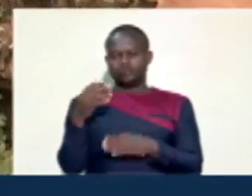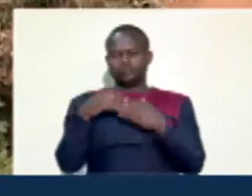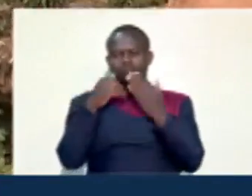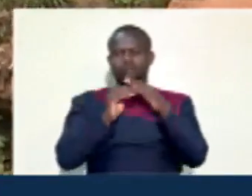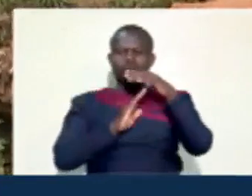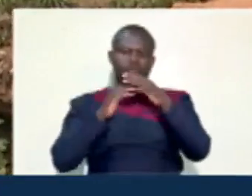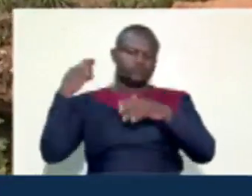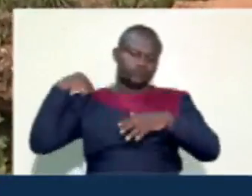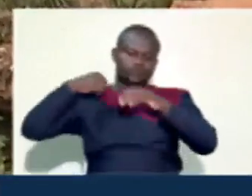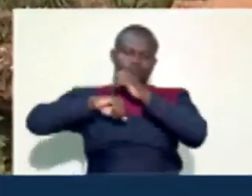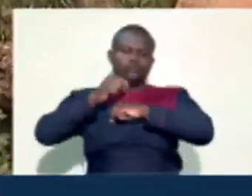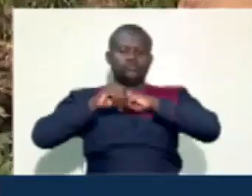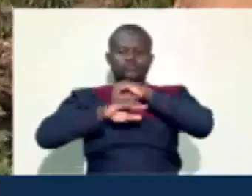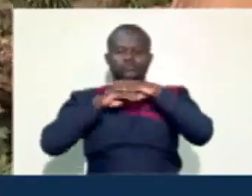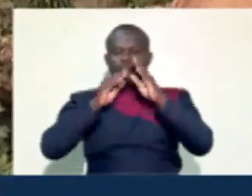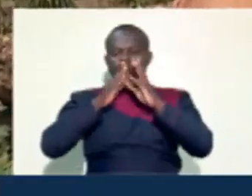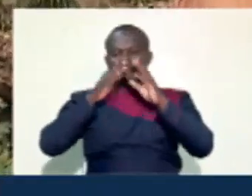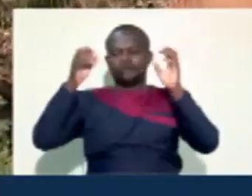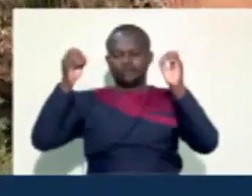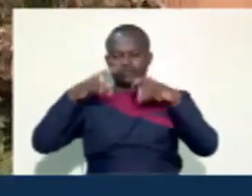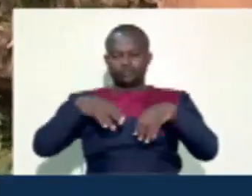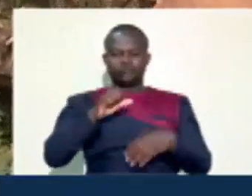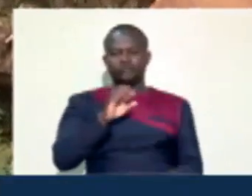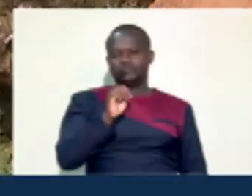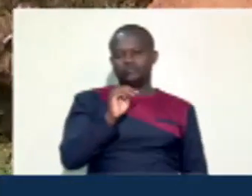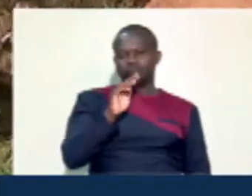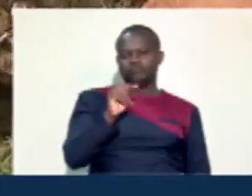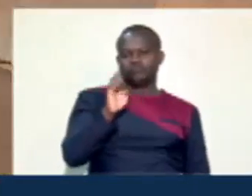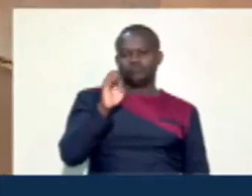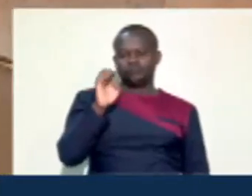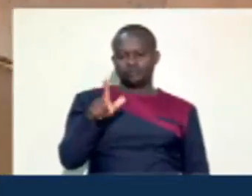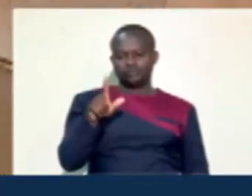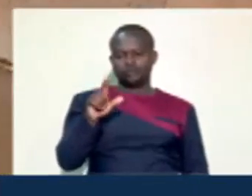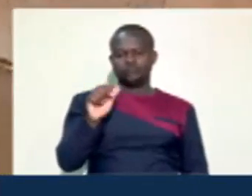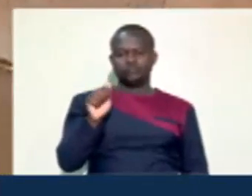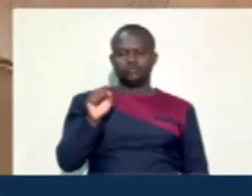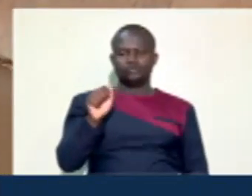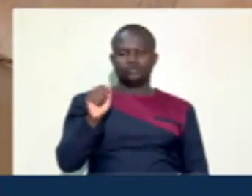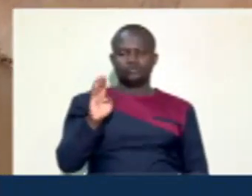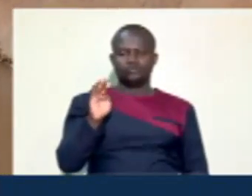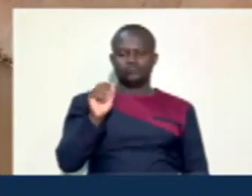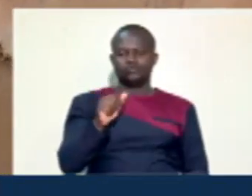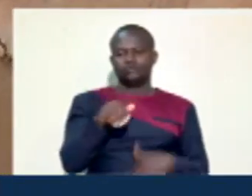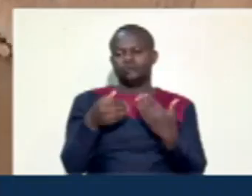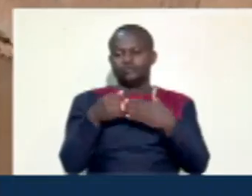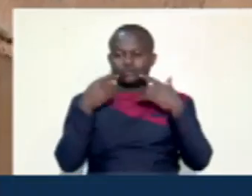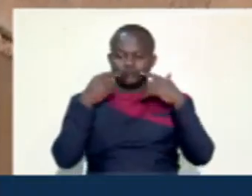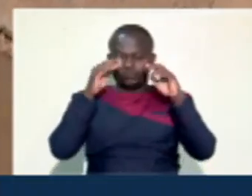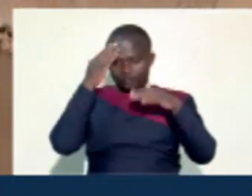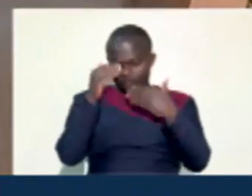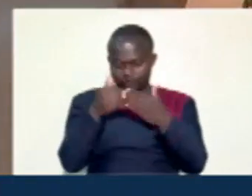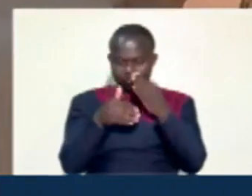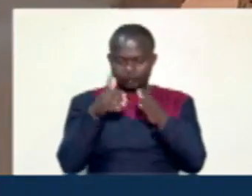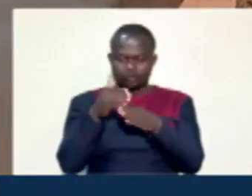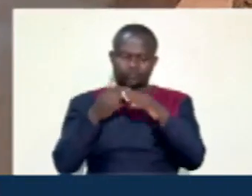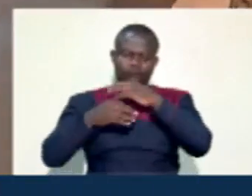mukuru ushinzwe ibikorwa remezo mu mujyi wa Kigali, Emmanuel Asaba Katabarwa, avuga ko kubera iyubakwa ry'iki